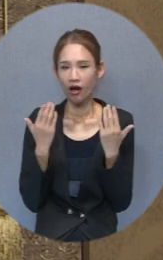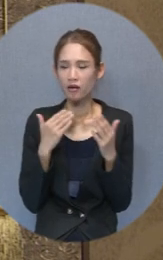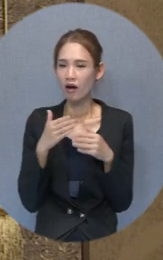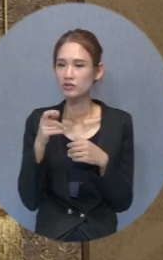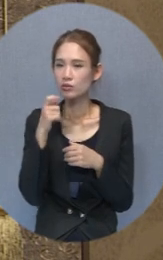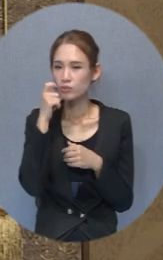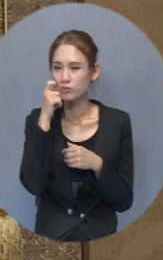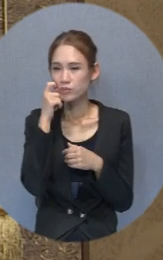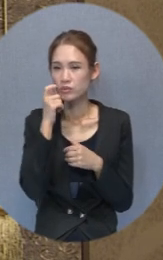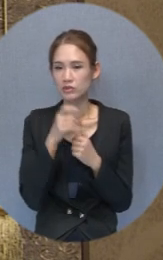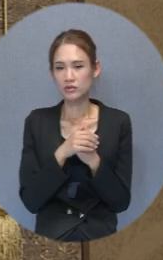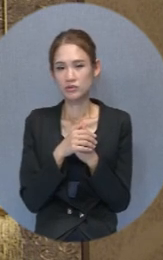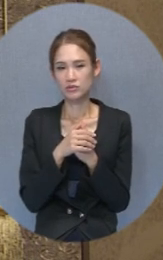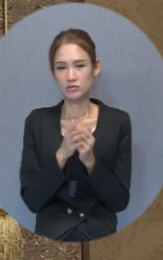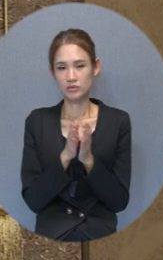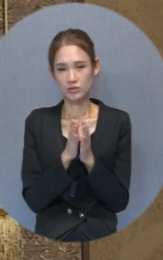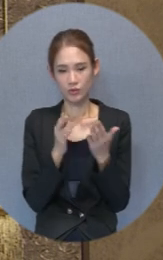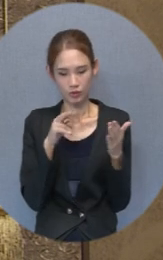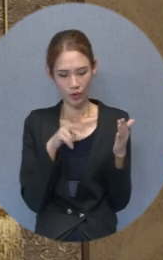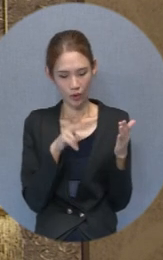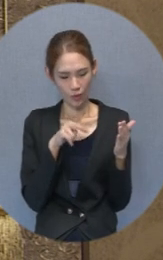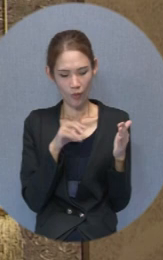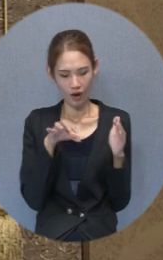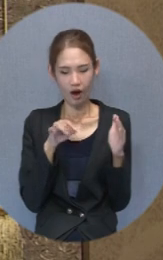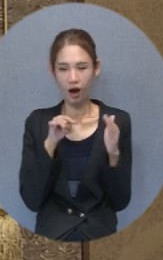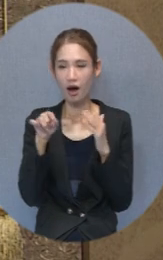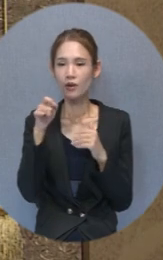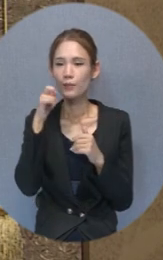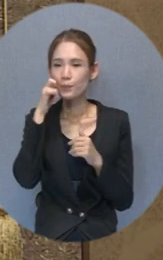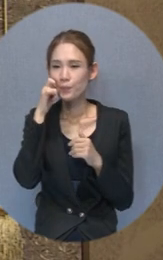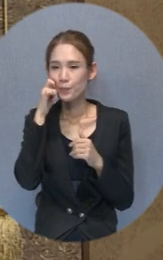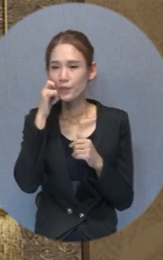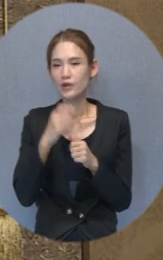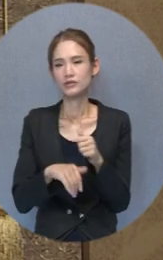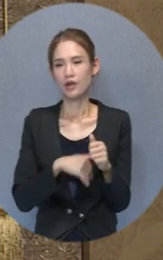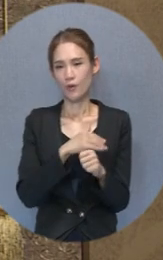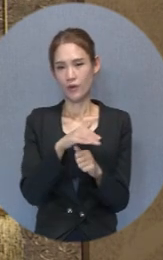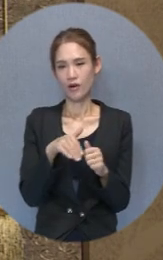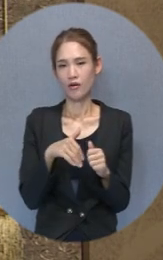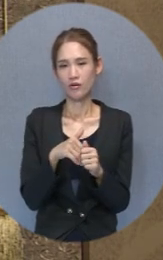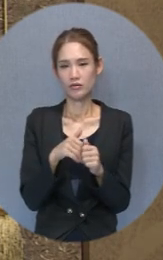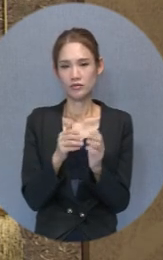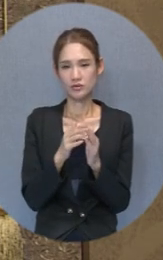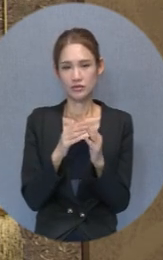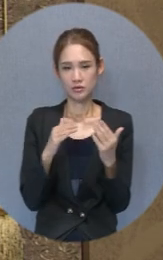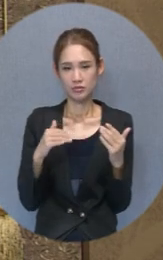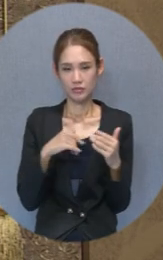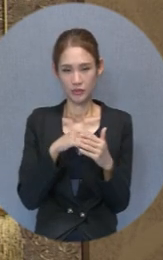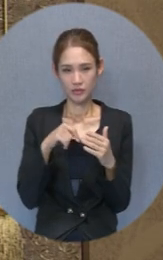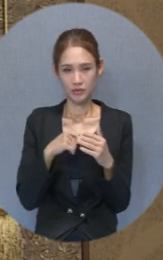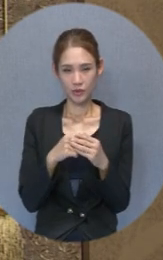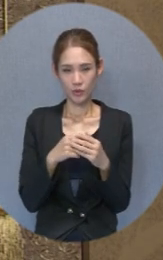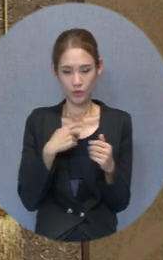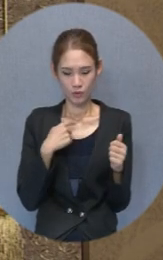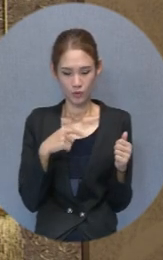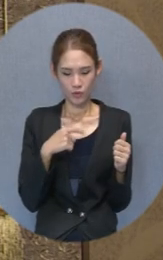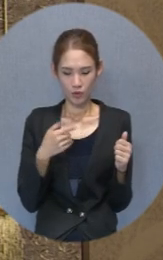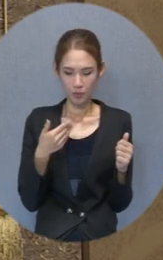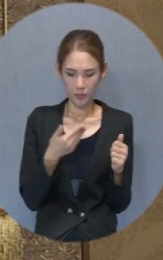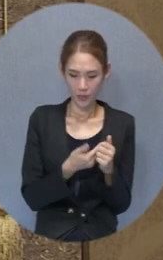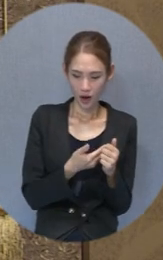못 가고 도서관을 이용을 못 하게 되는 상황에서 네. 집에서 교육할 수 있는 교구제가 하나도 없는 거예요.